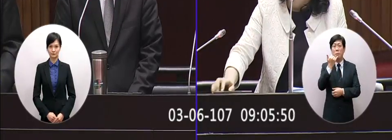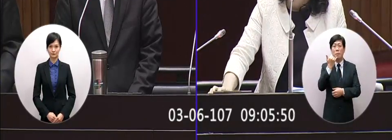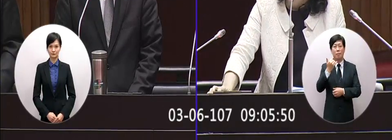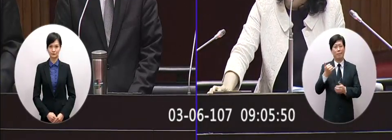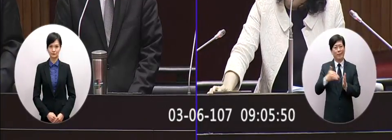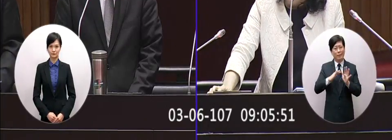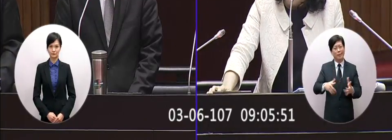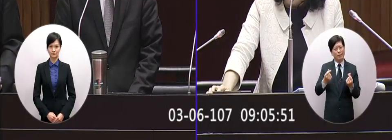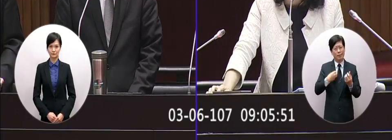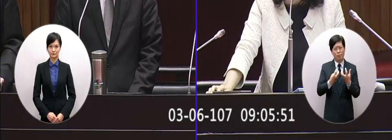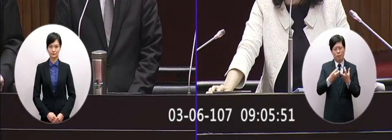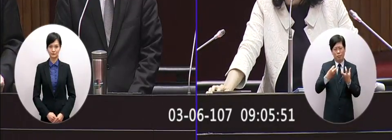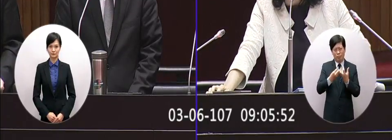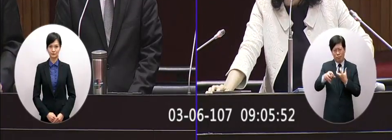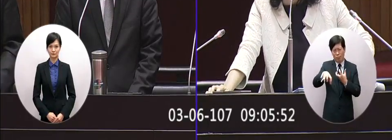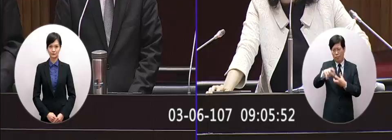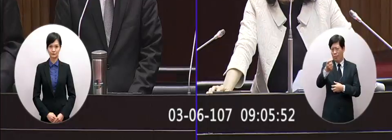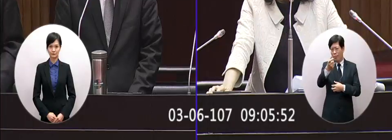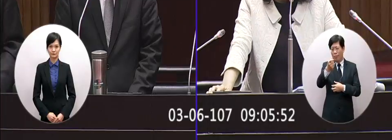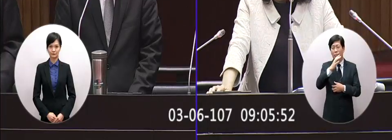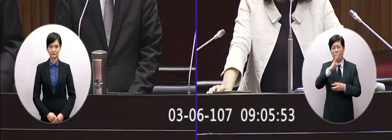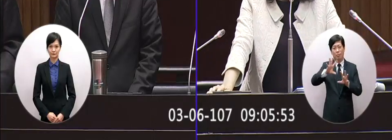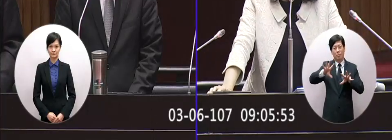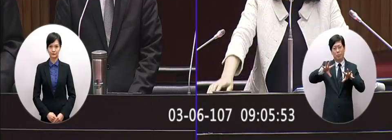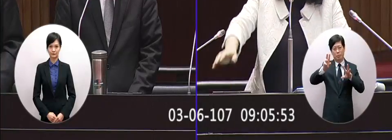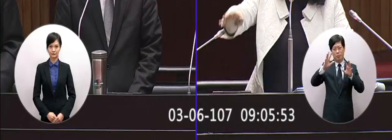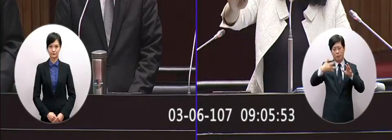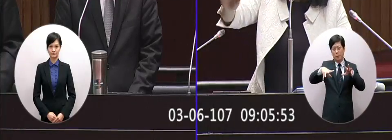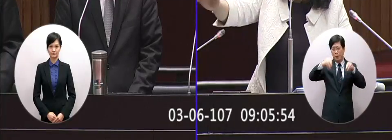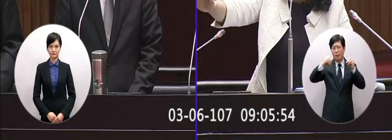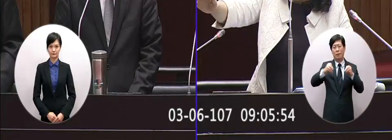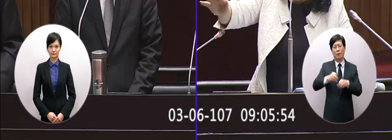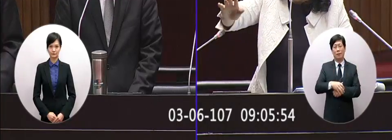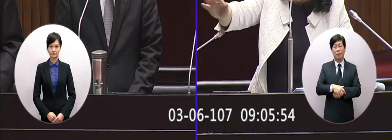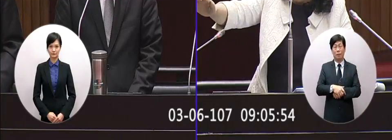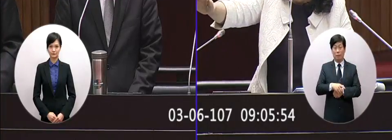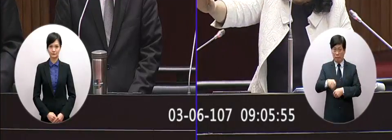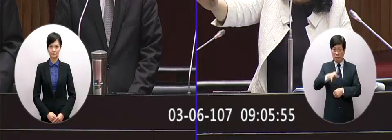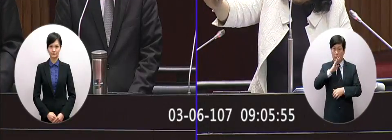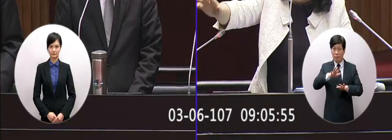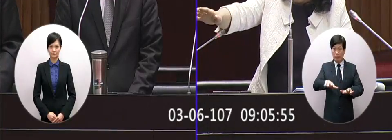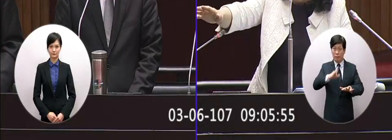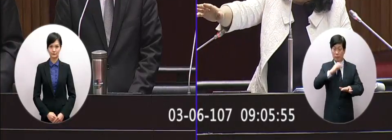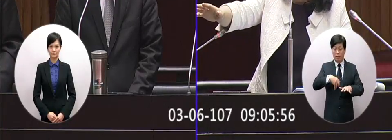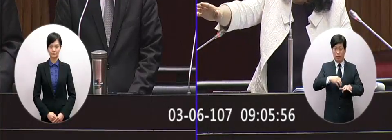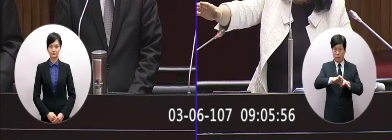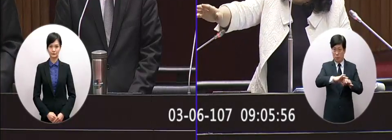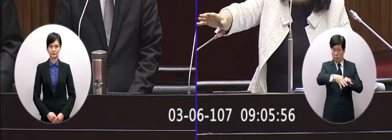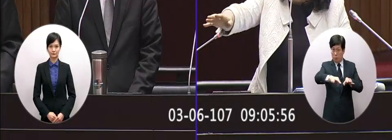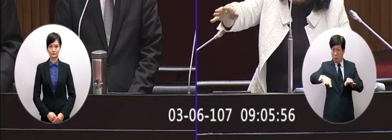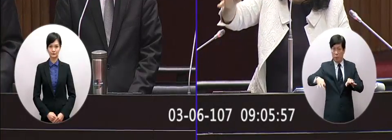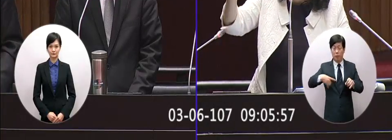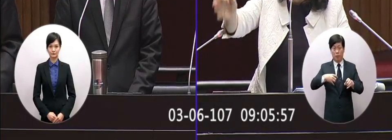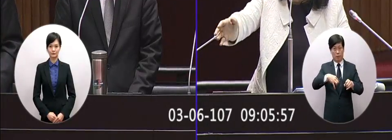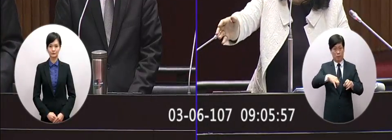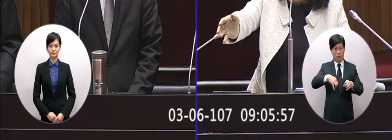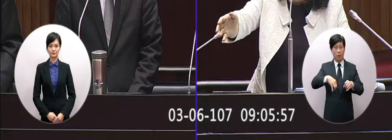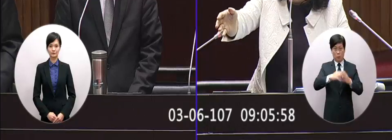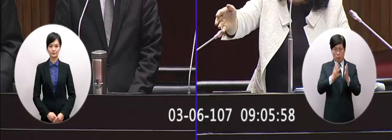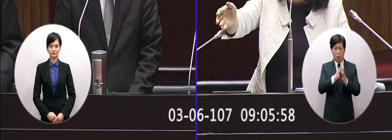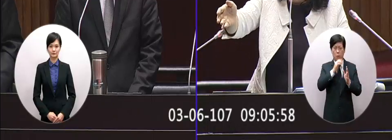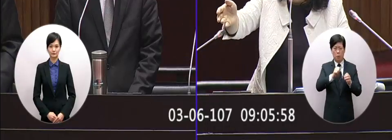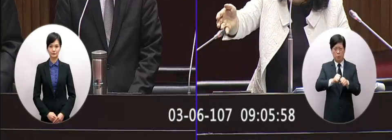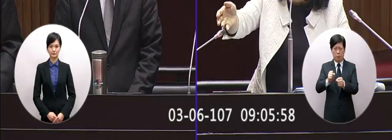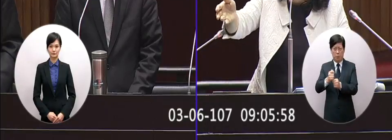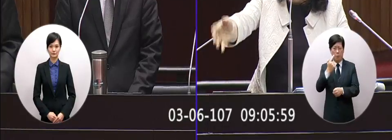还是有部分的是停水的阶段哦。好，那既然地面上的这个水管自来水管都有如